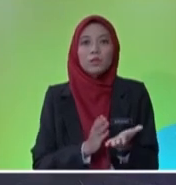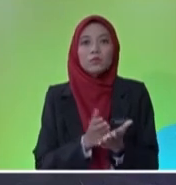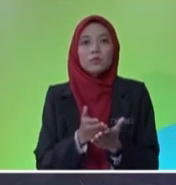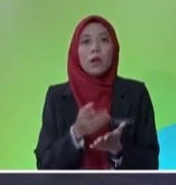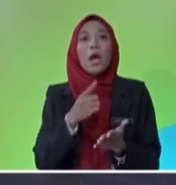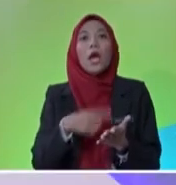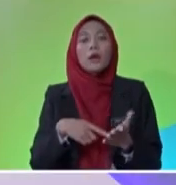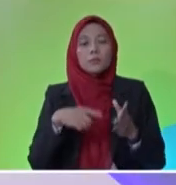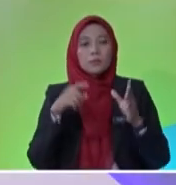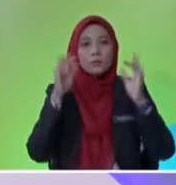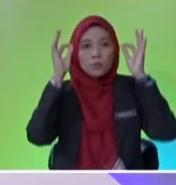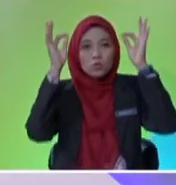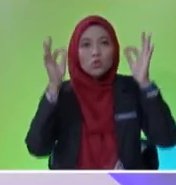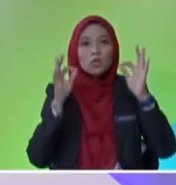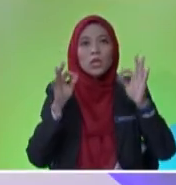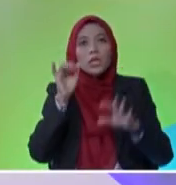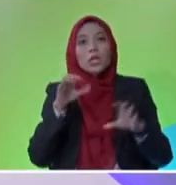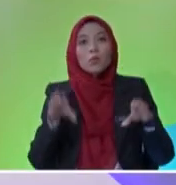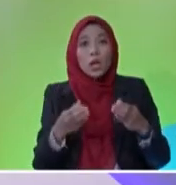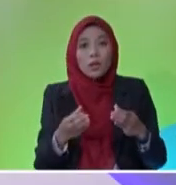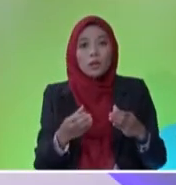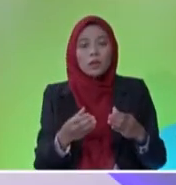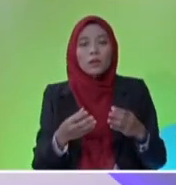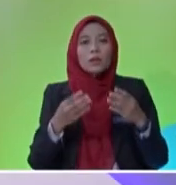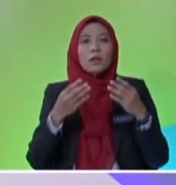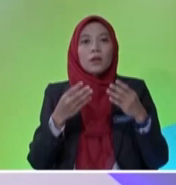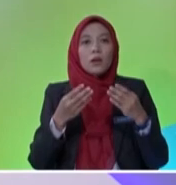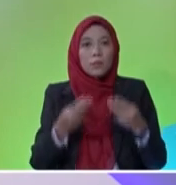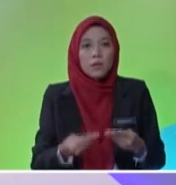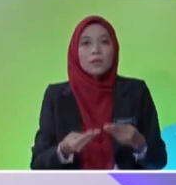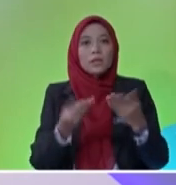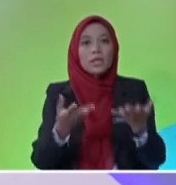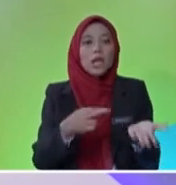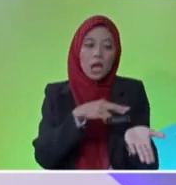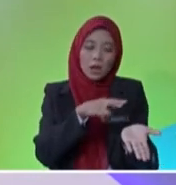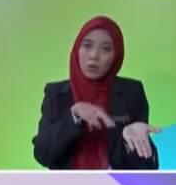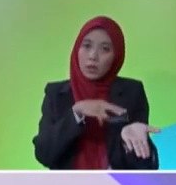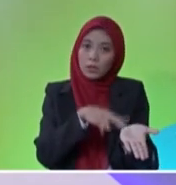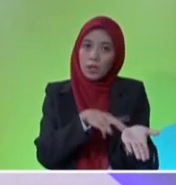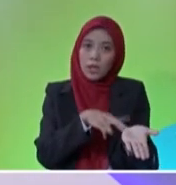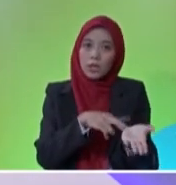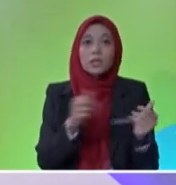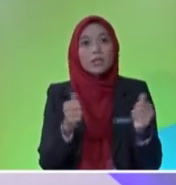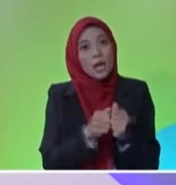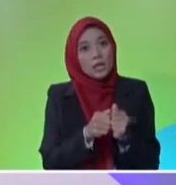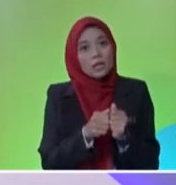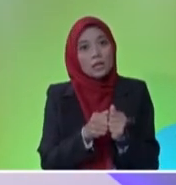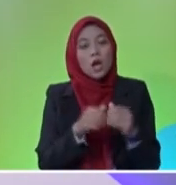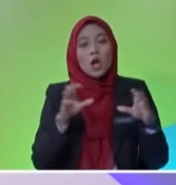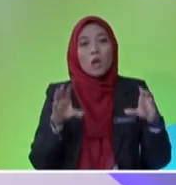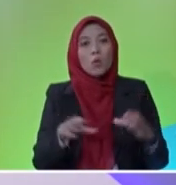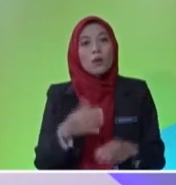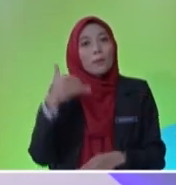keputusan-keputusan apa yang dibuat dia memberi perawatan dengan cara membuat panggilan panggilan